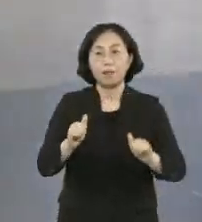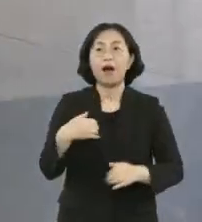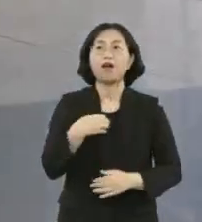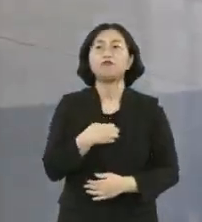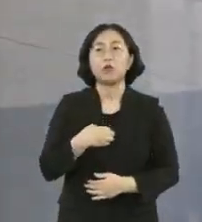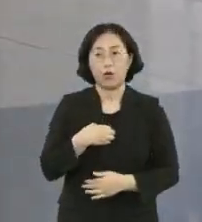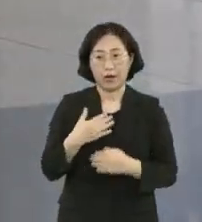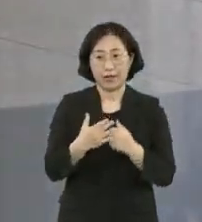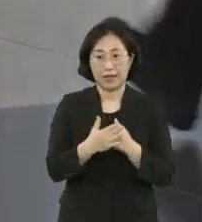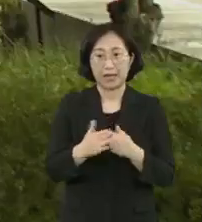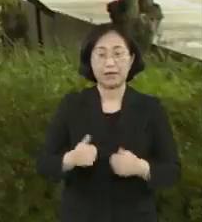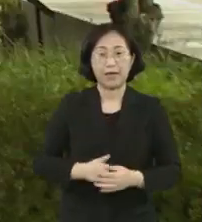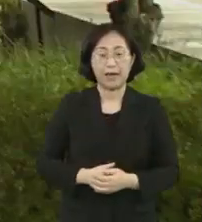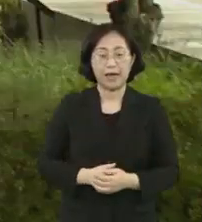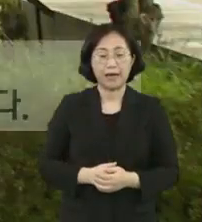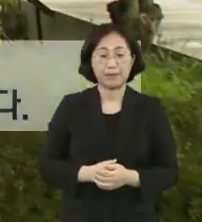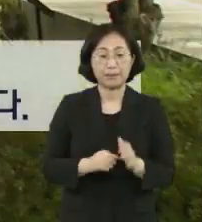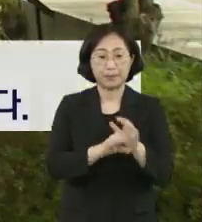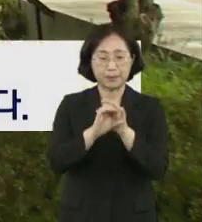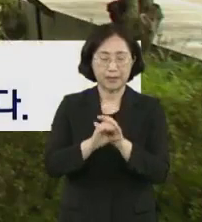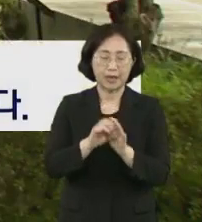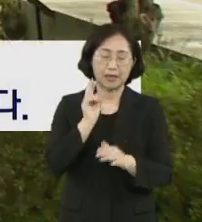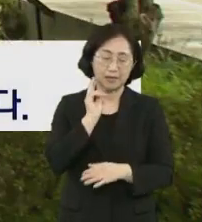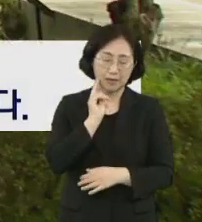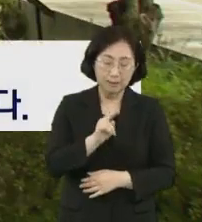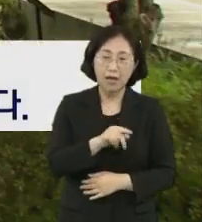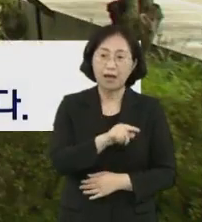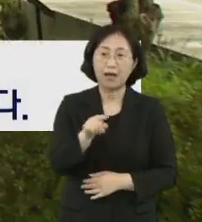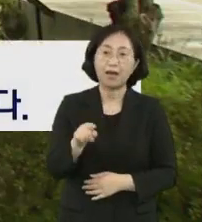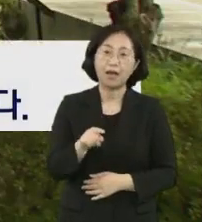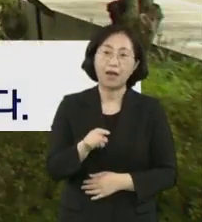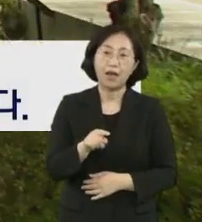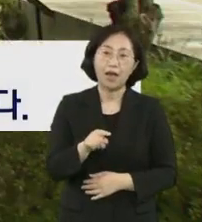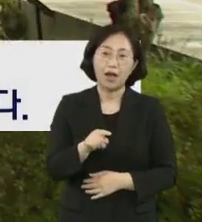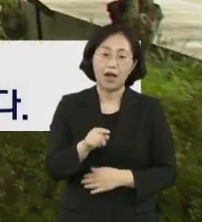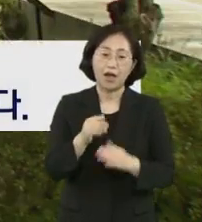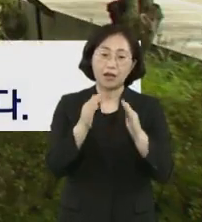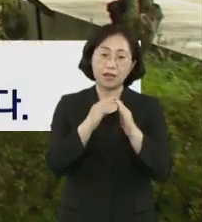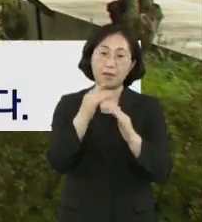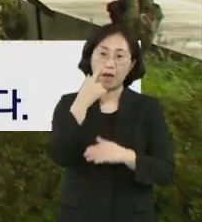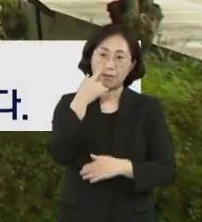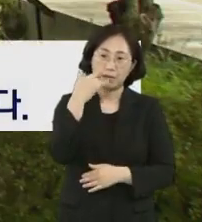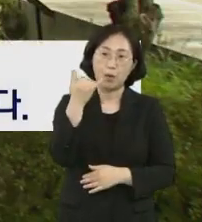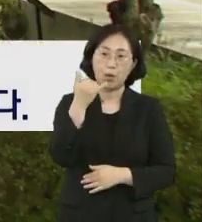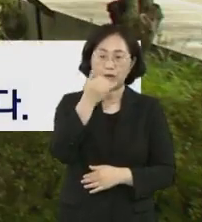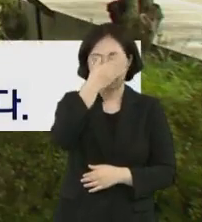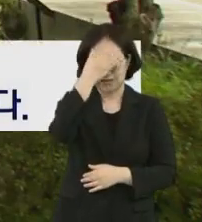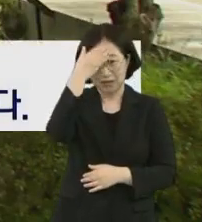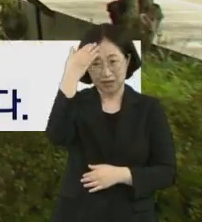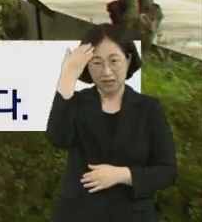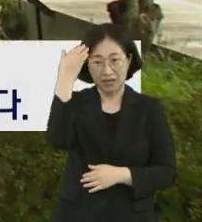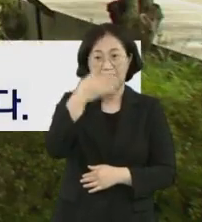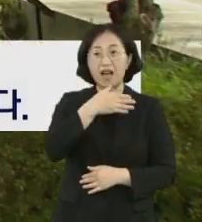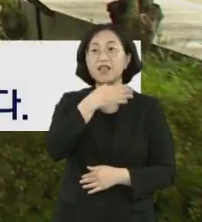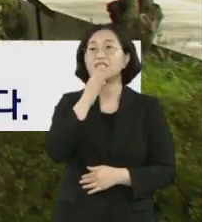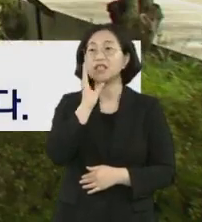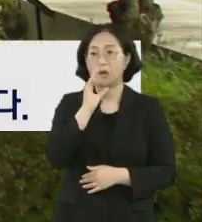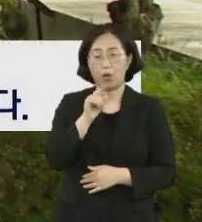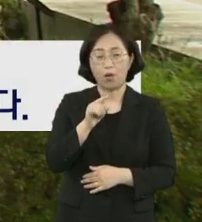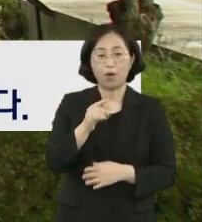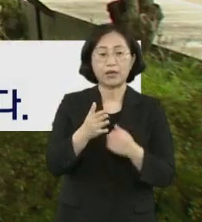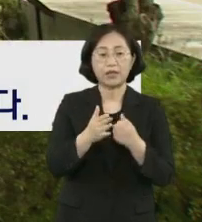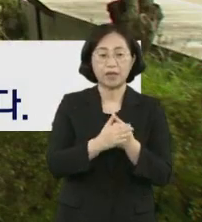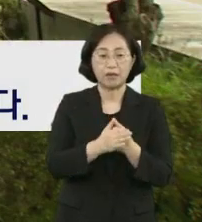때문입니다. 코로나19가 굉장히 심각하고 그러니까 그 집에 이제 부모님들도 나이도 있고 그러시니까 이제 가서